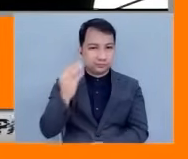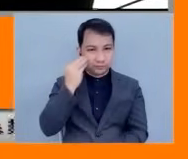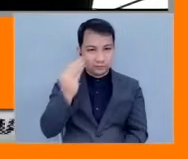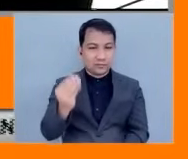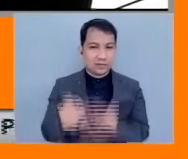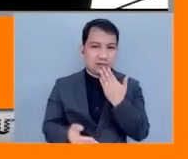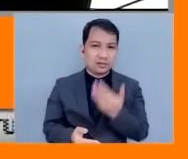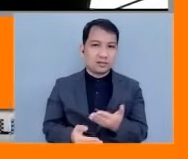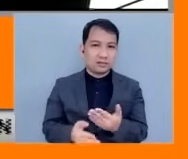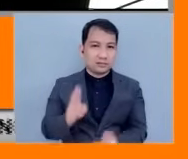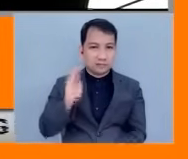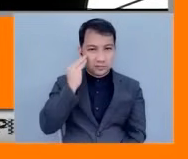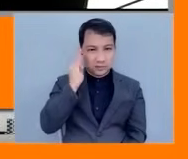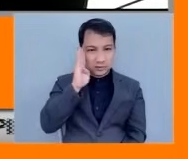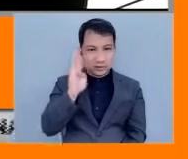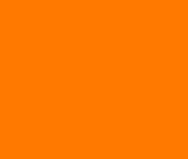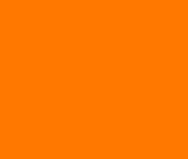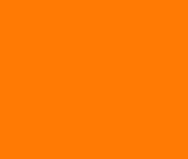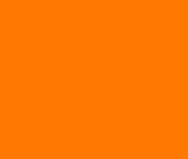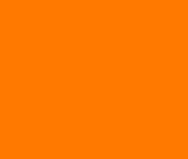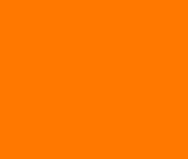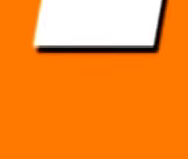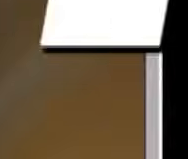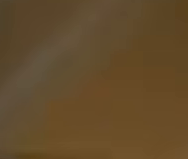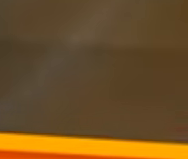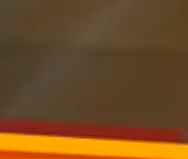salamat, Marty Bautista.